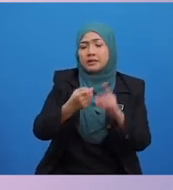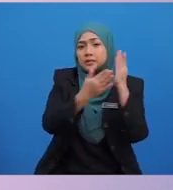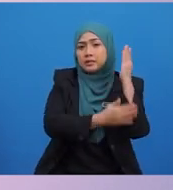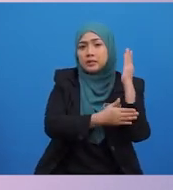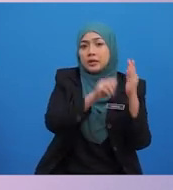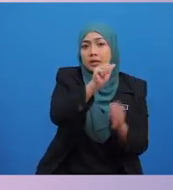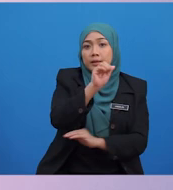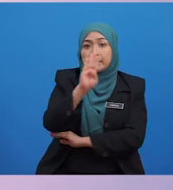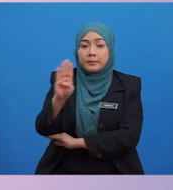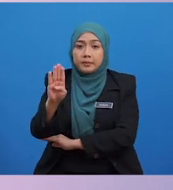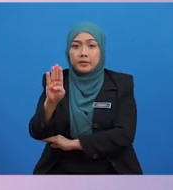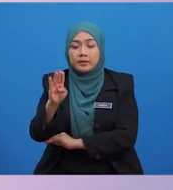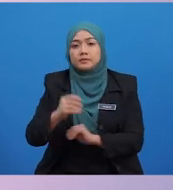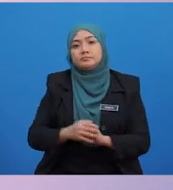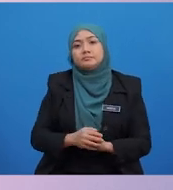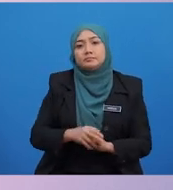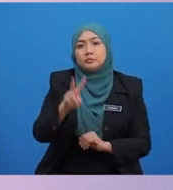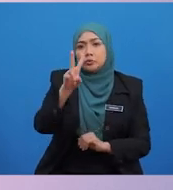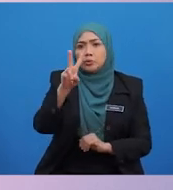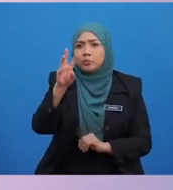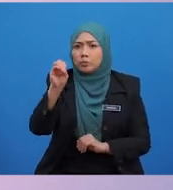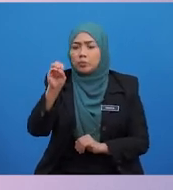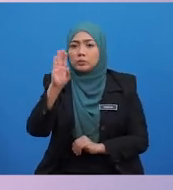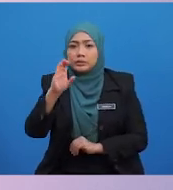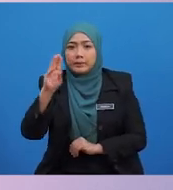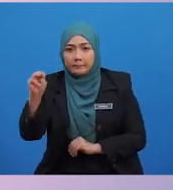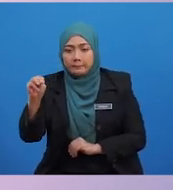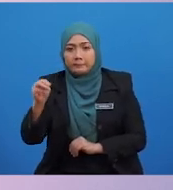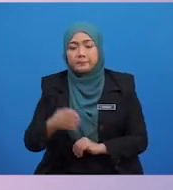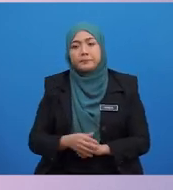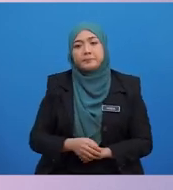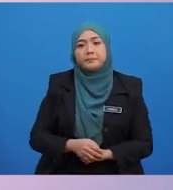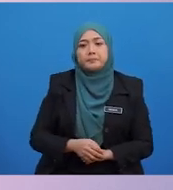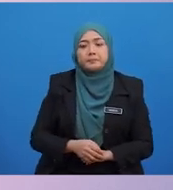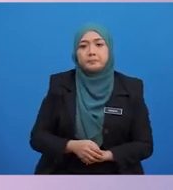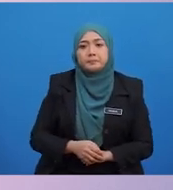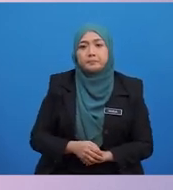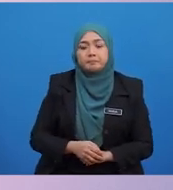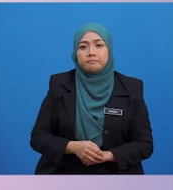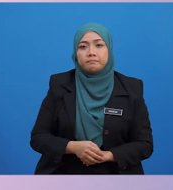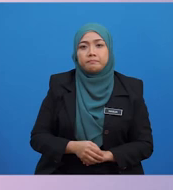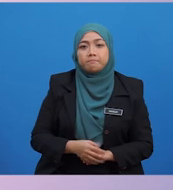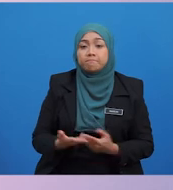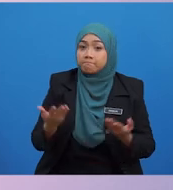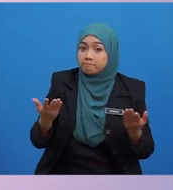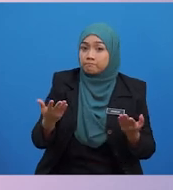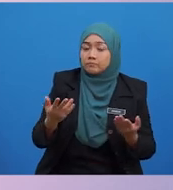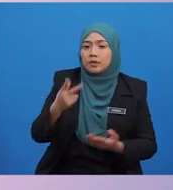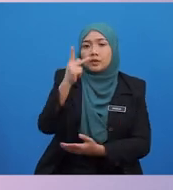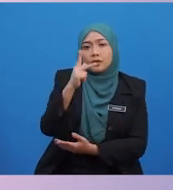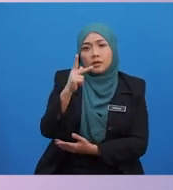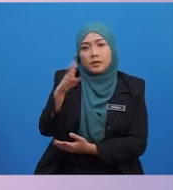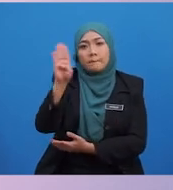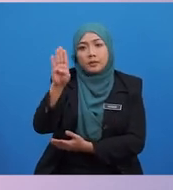Sisi Ebi yang diberi sebagai 20 cm make ini adalah Chase Beren